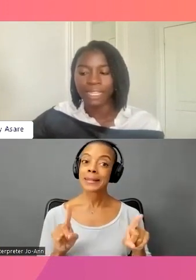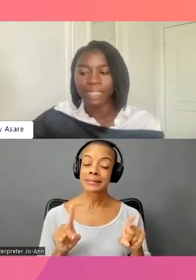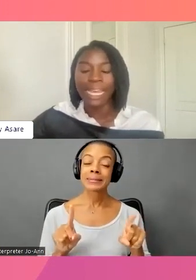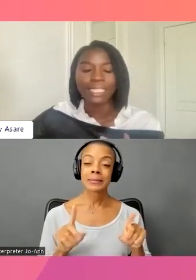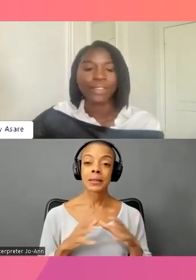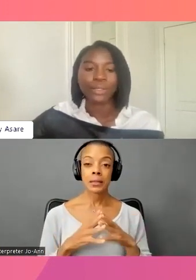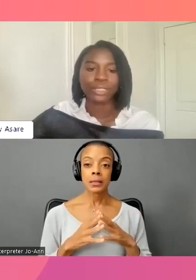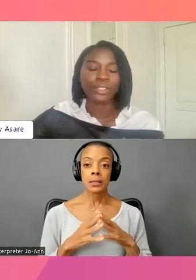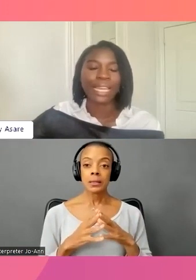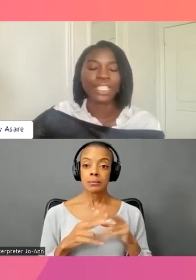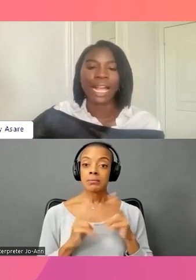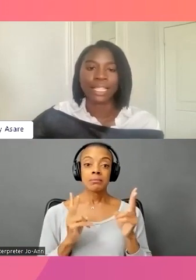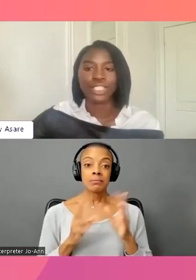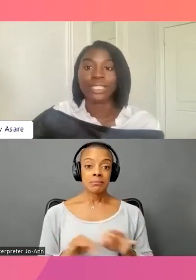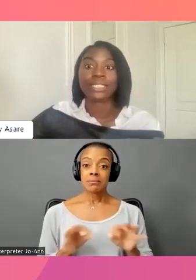Mais